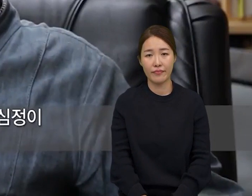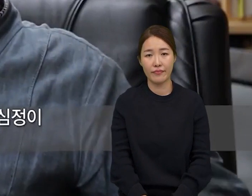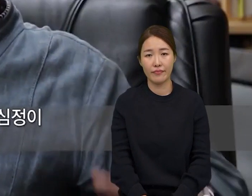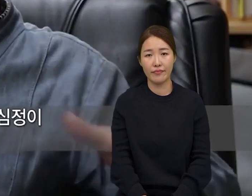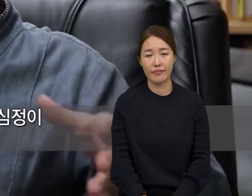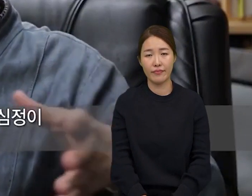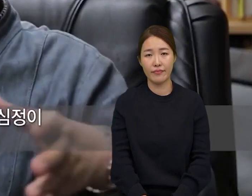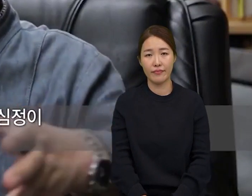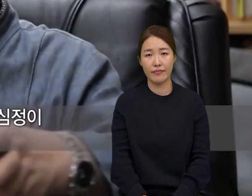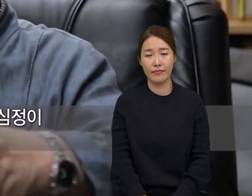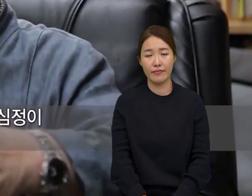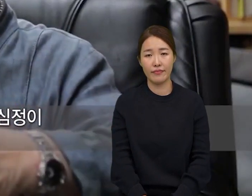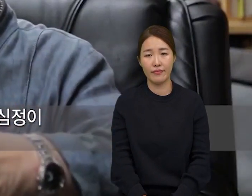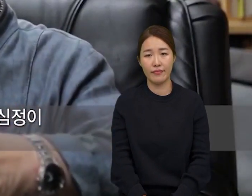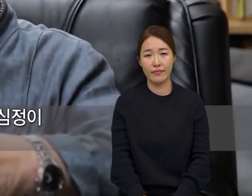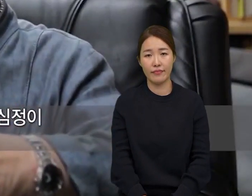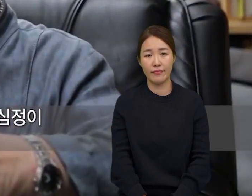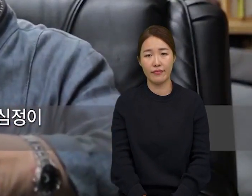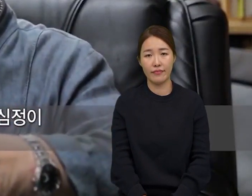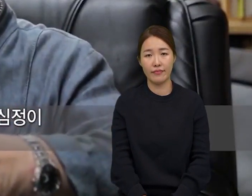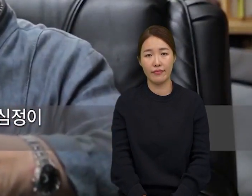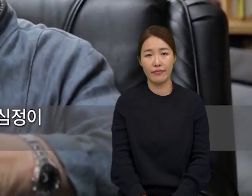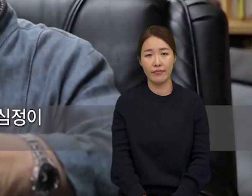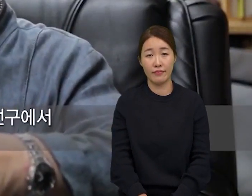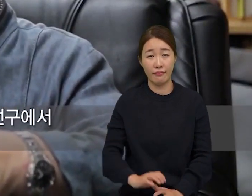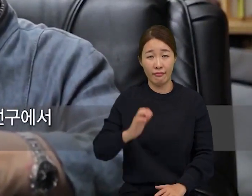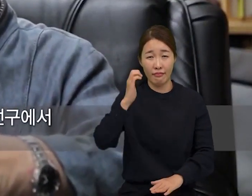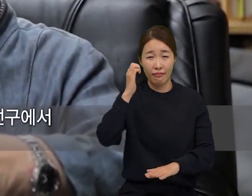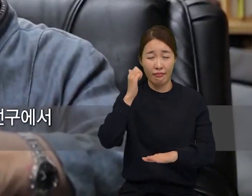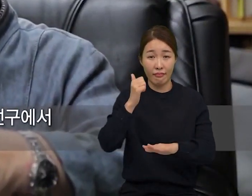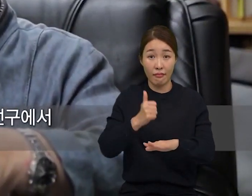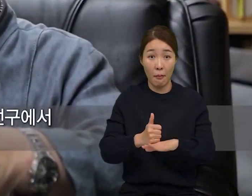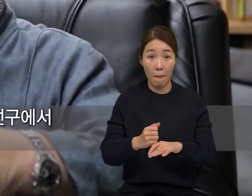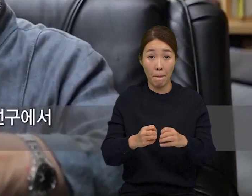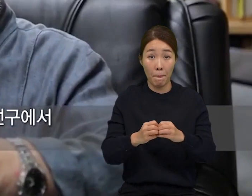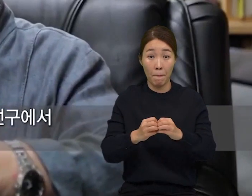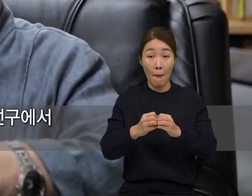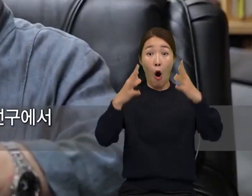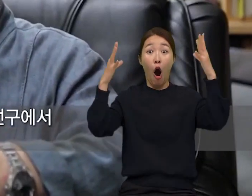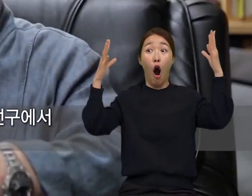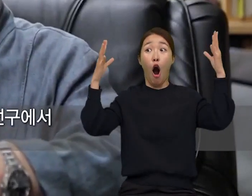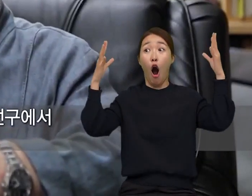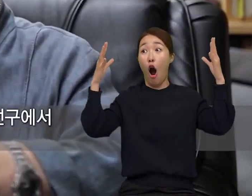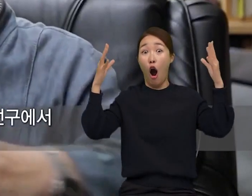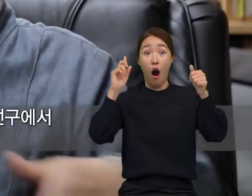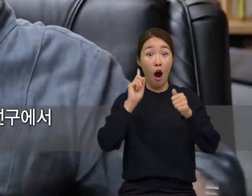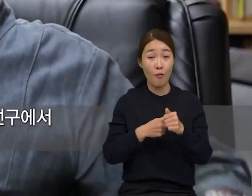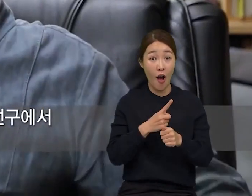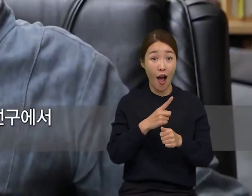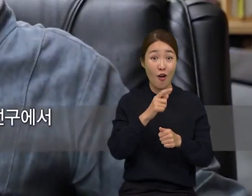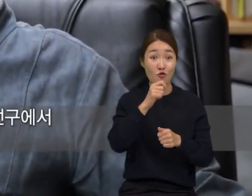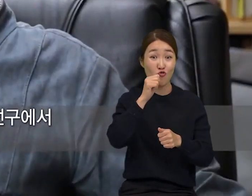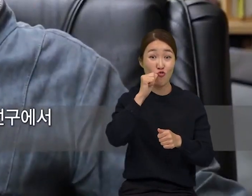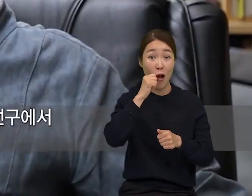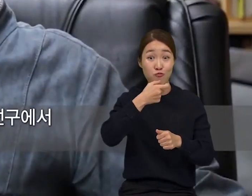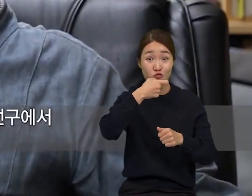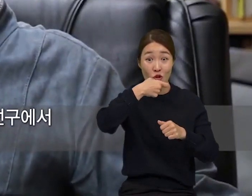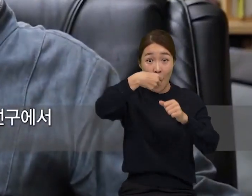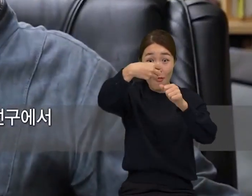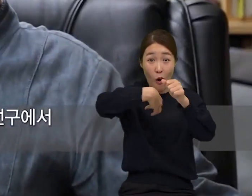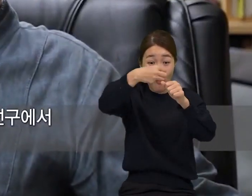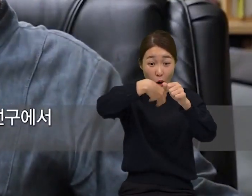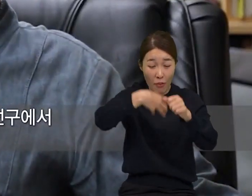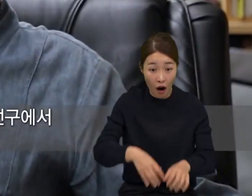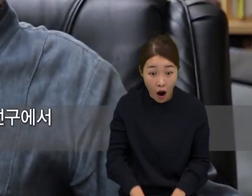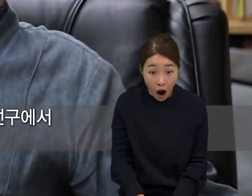심정이 전체 분위기를 지배했는데 마침내 펑 소리가 되면서 그